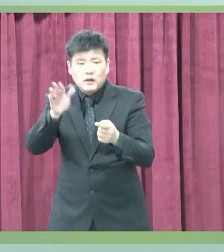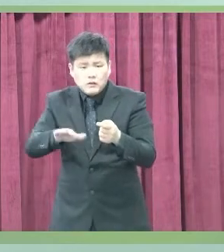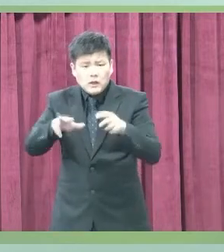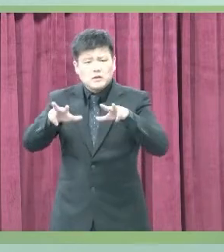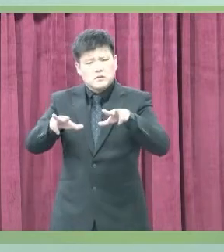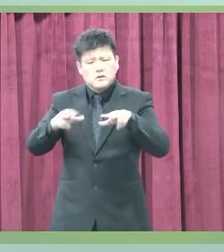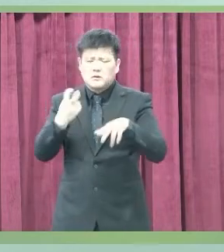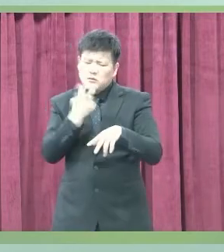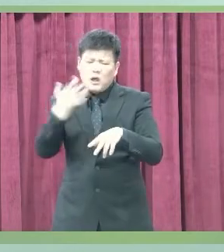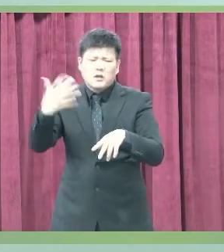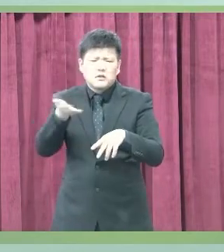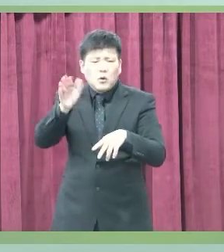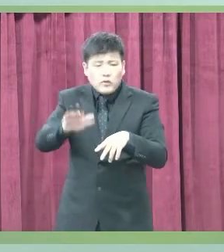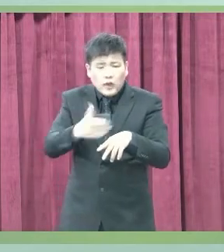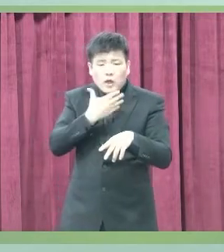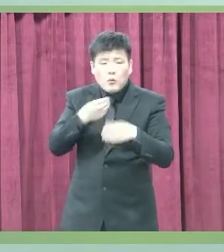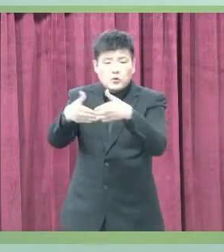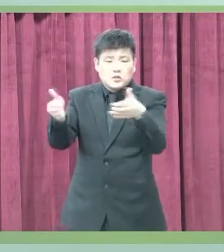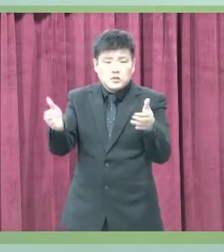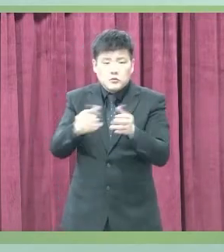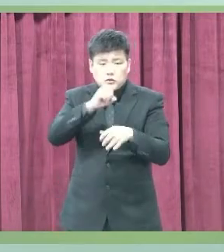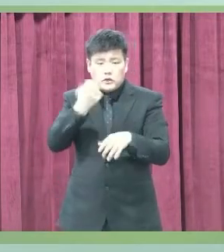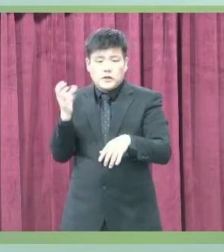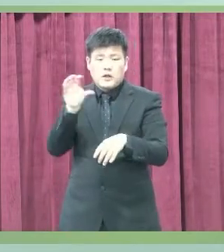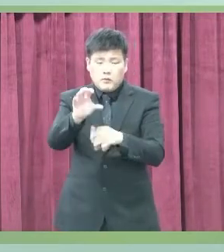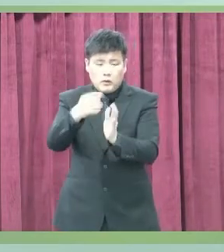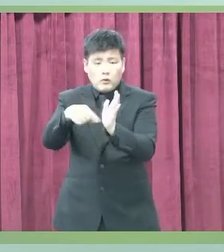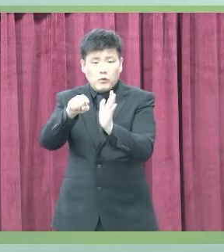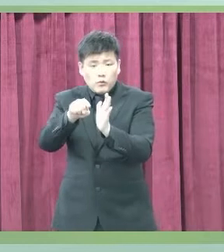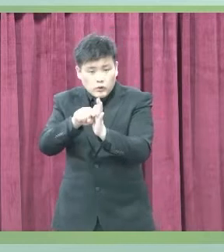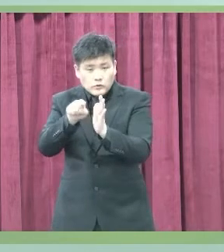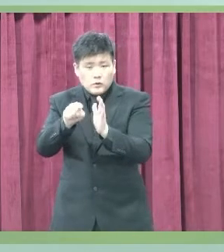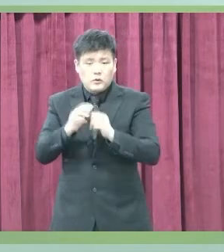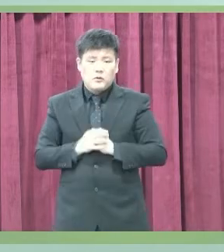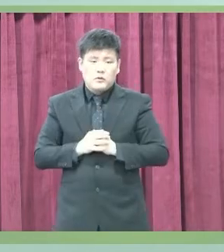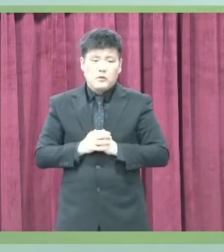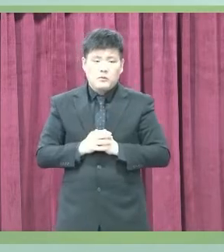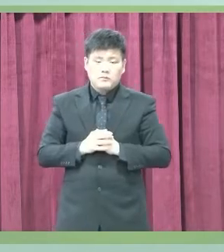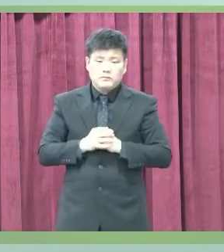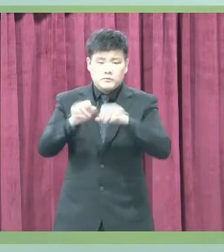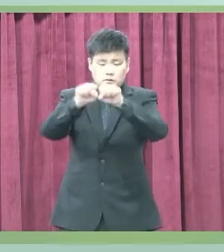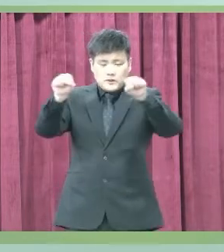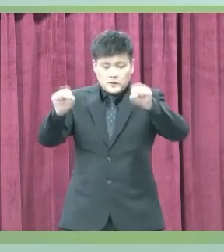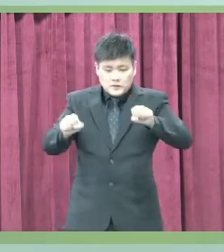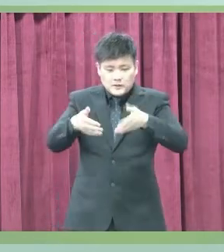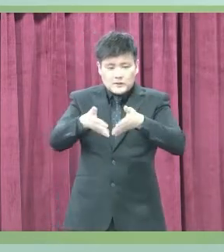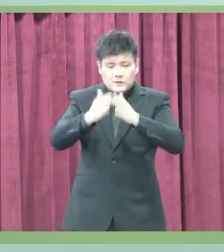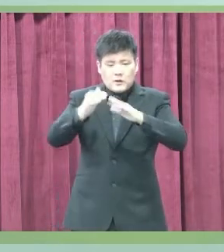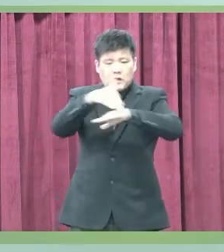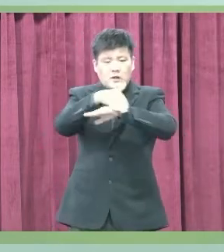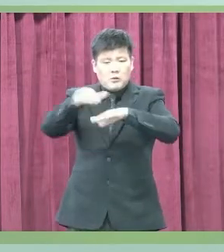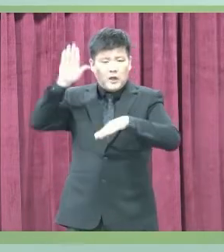있고 다행히 지금 복지부에서 예산을 투여해서 이를 위한 정보 시스템을 구축을 하고 있어서 앞으로